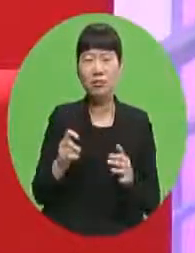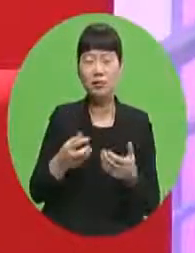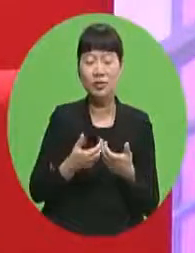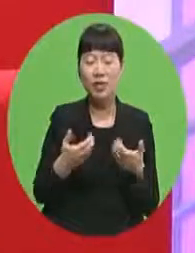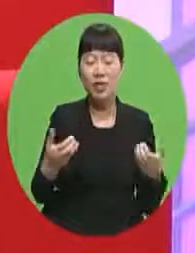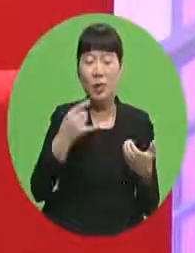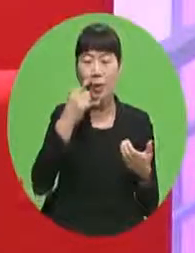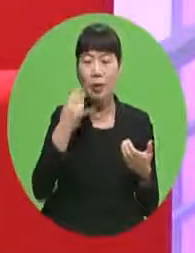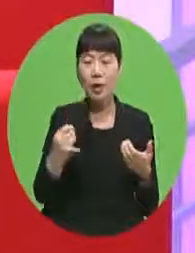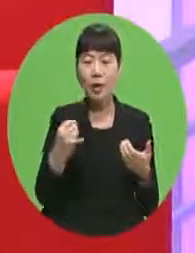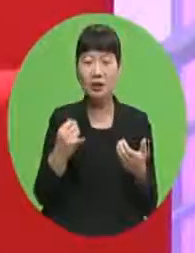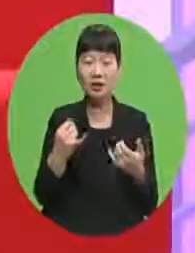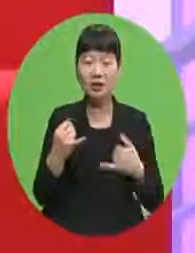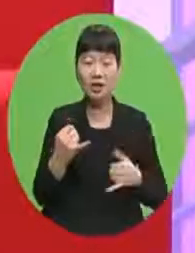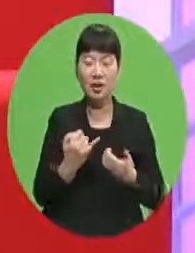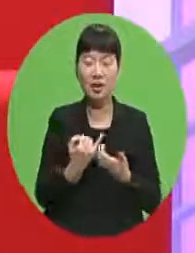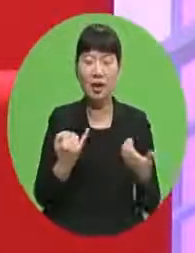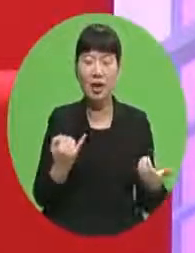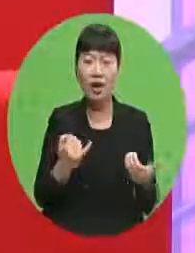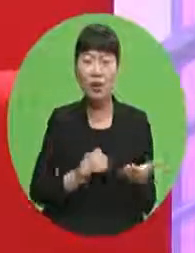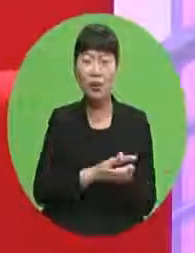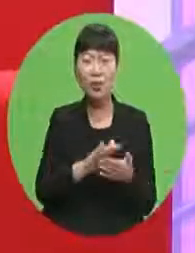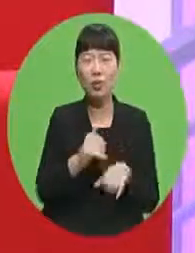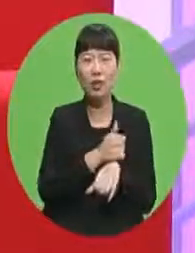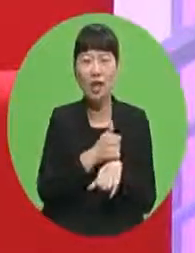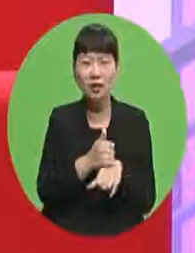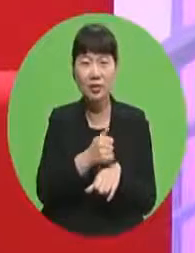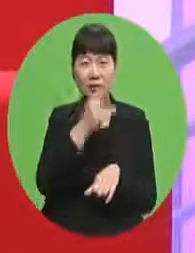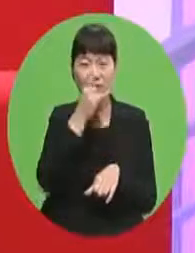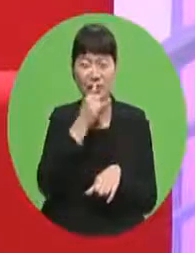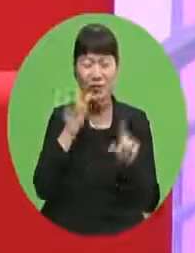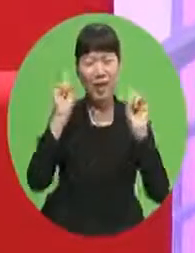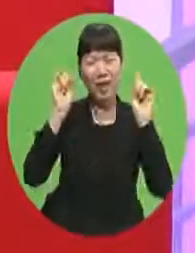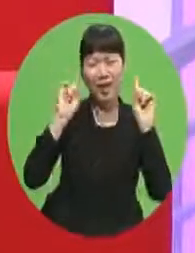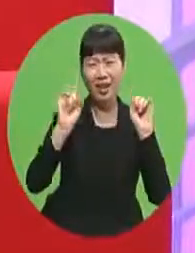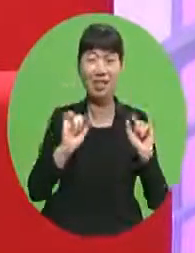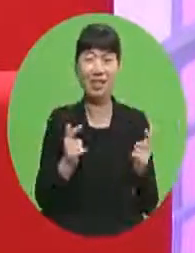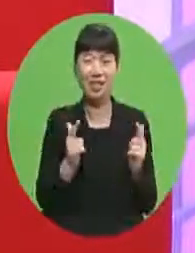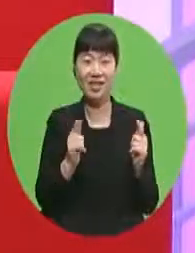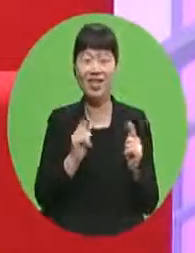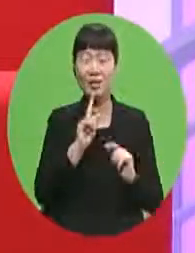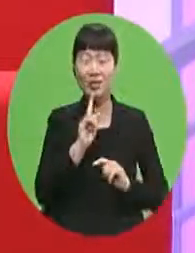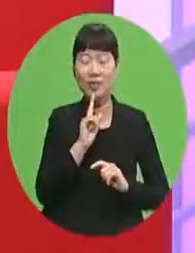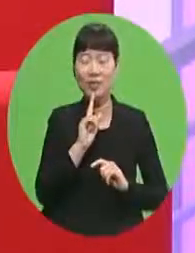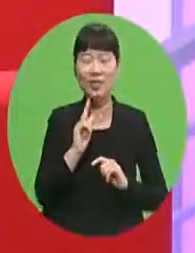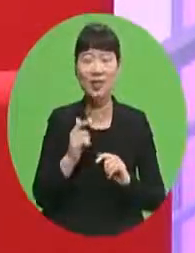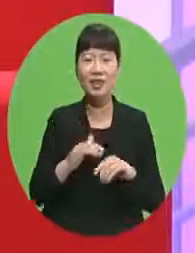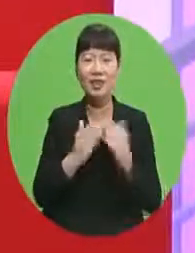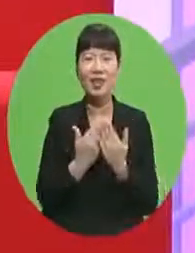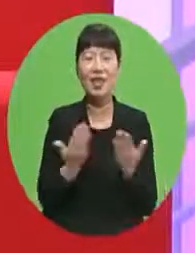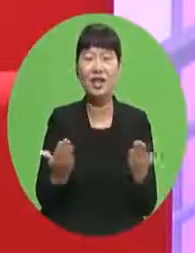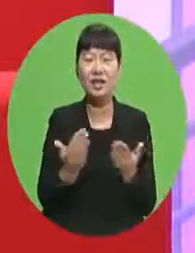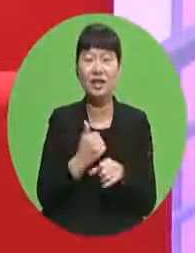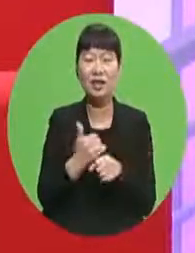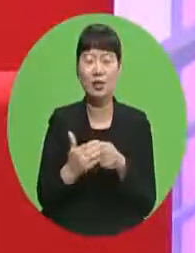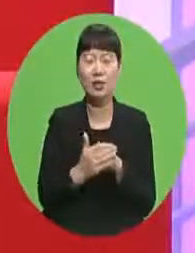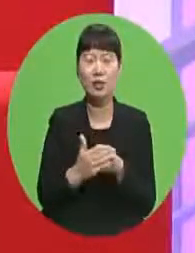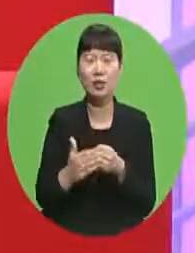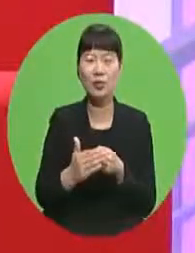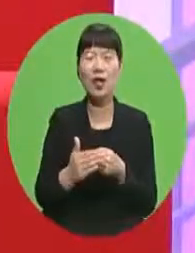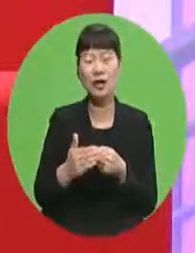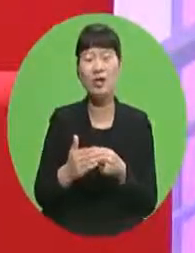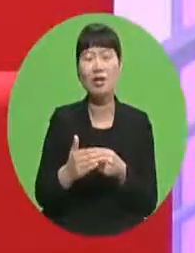떼어놓는 엄마들이 애 떼어놓고 막 놀러 다니고 막 그러지 그런 게 않잖아요. 다 아니니까요. 일하고 나름의 이유가 있는 거라